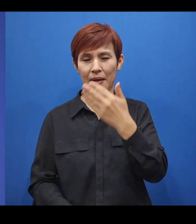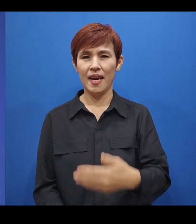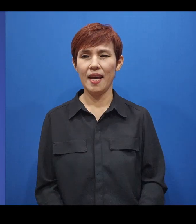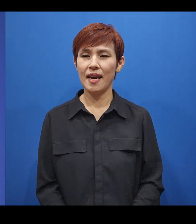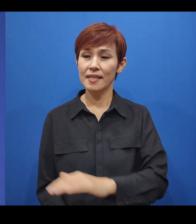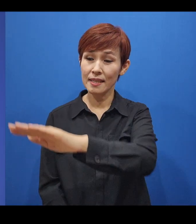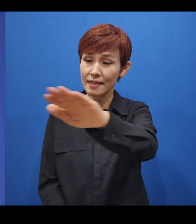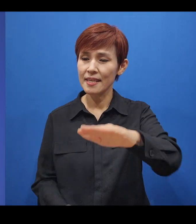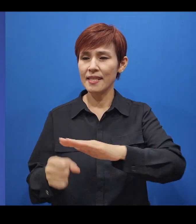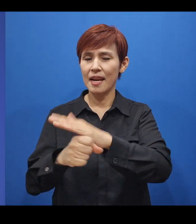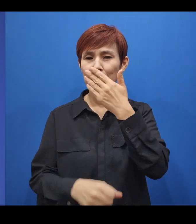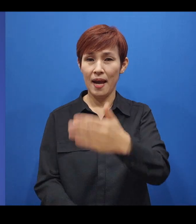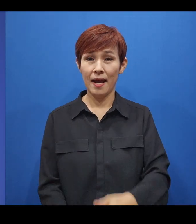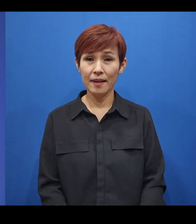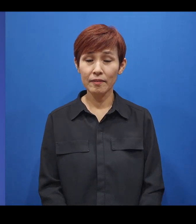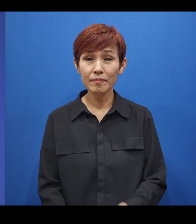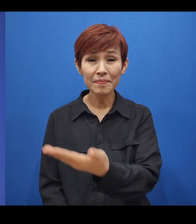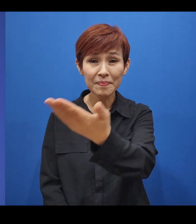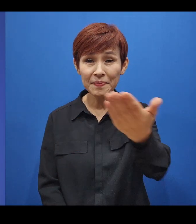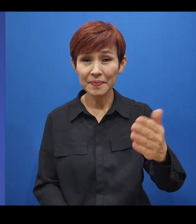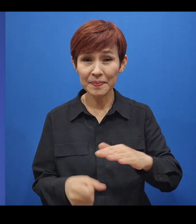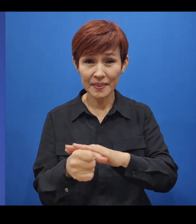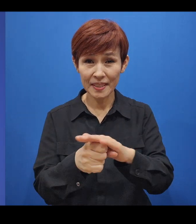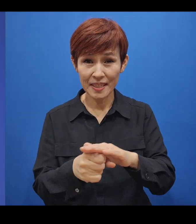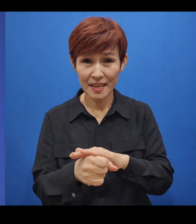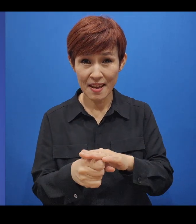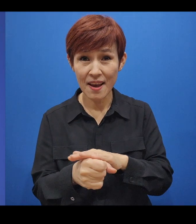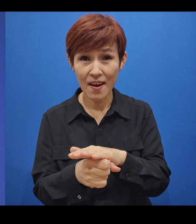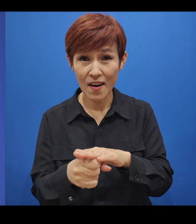여러분, 사랑하십니까?